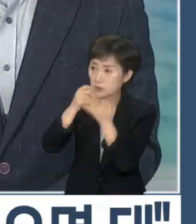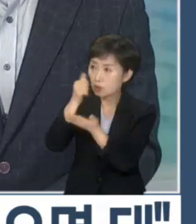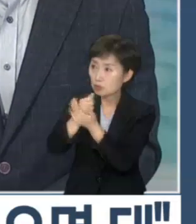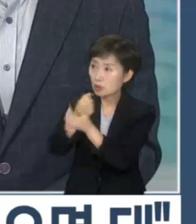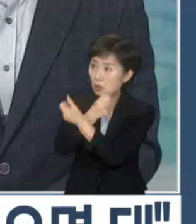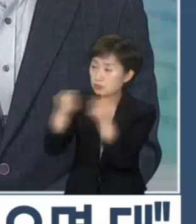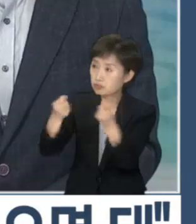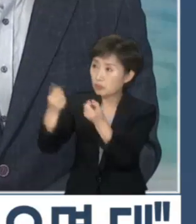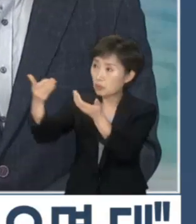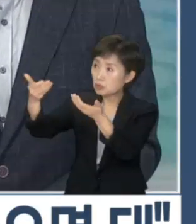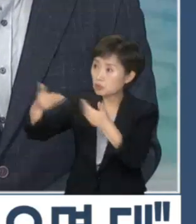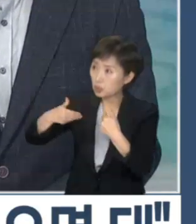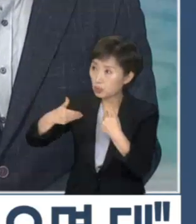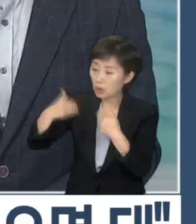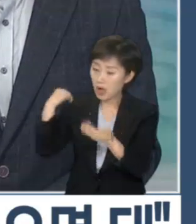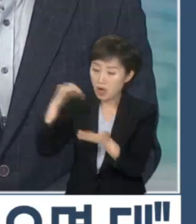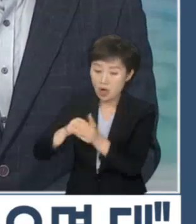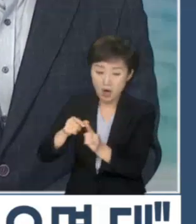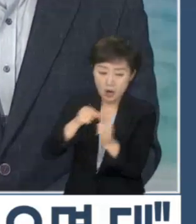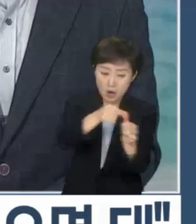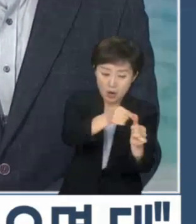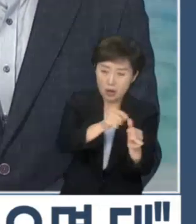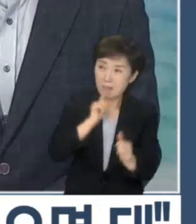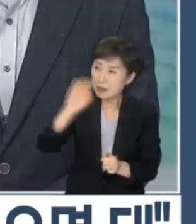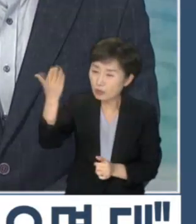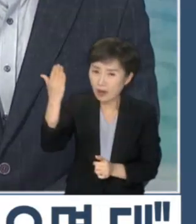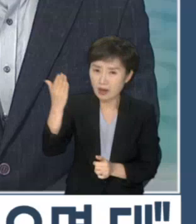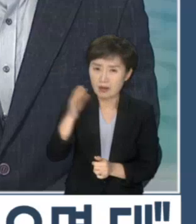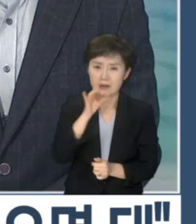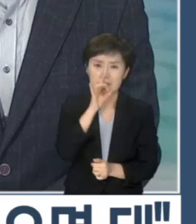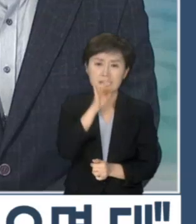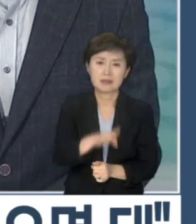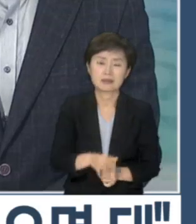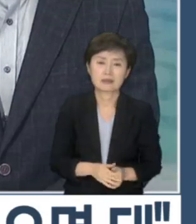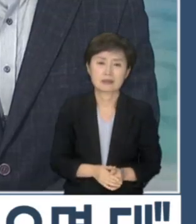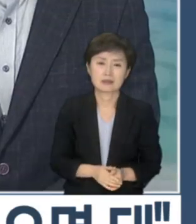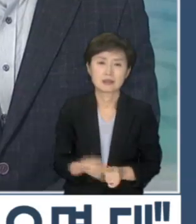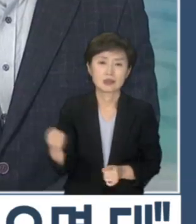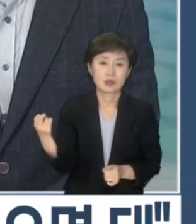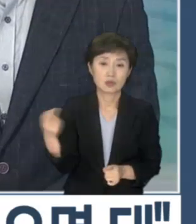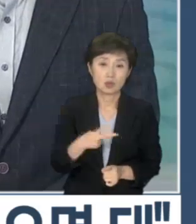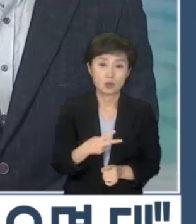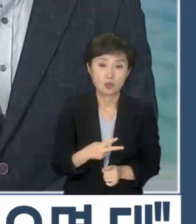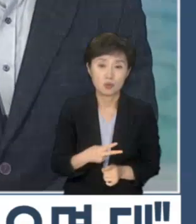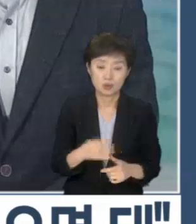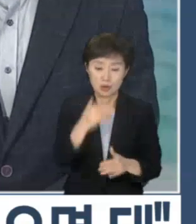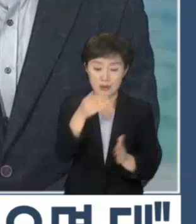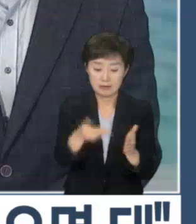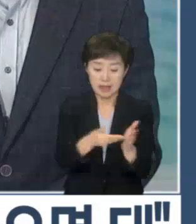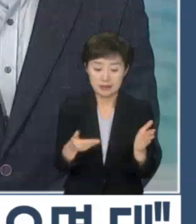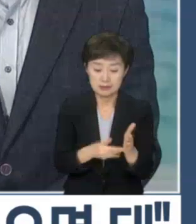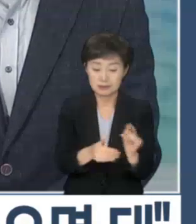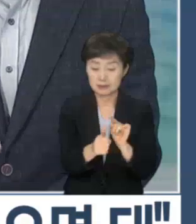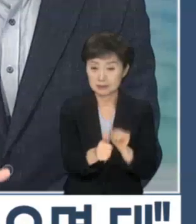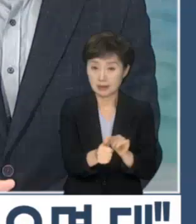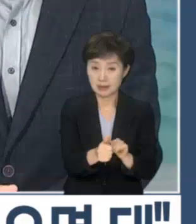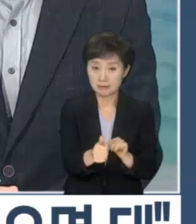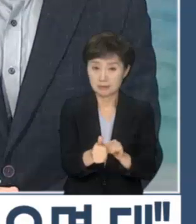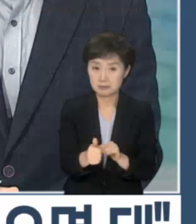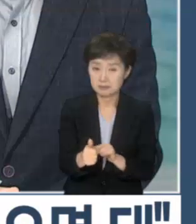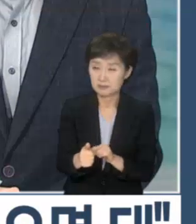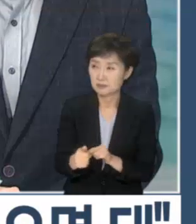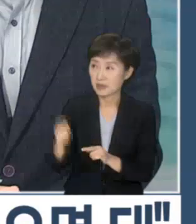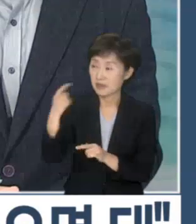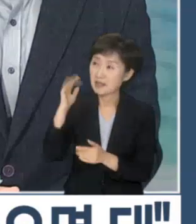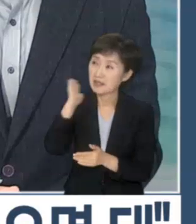그리고 본인이 사면될 거를 알고 대법원 상고를 포기한 사람을 실제 사면시키고 만약